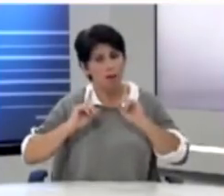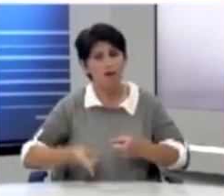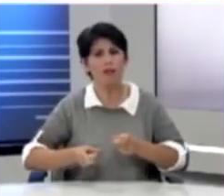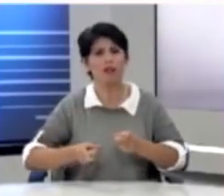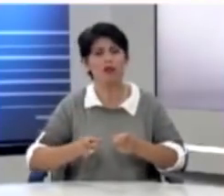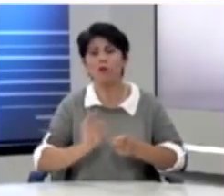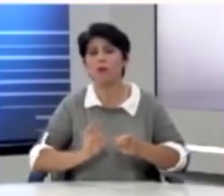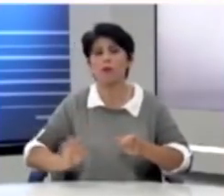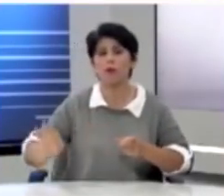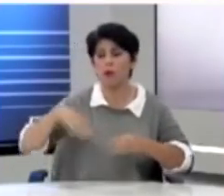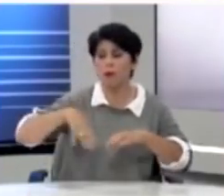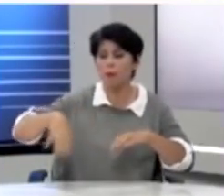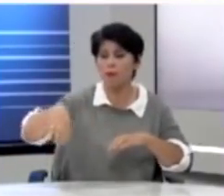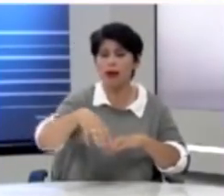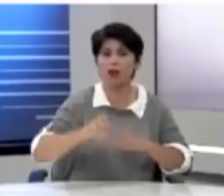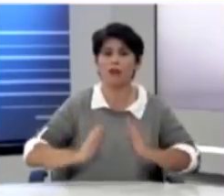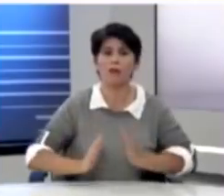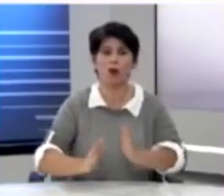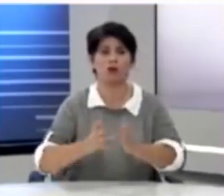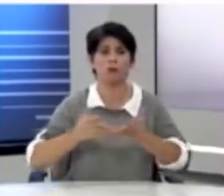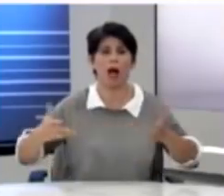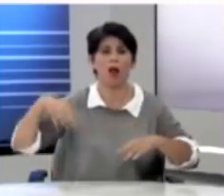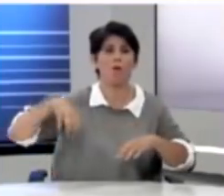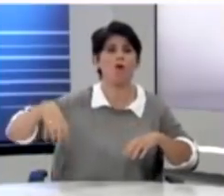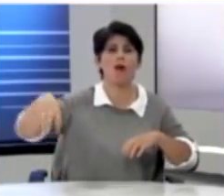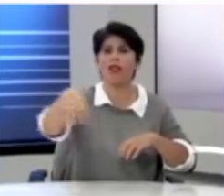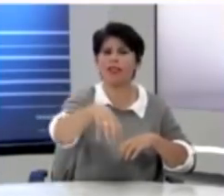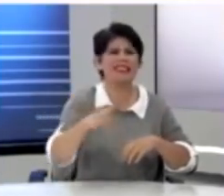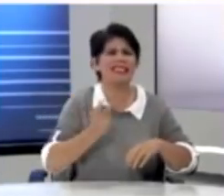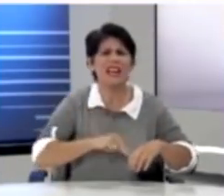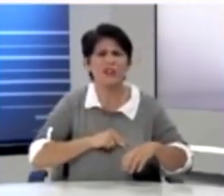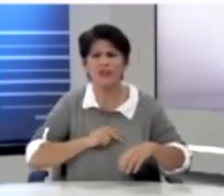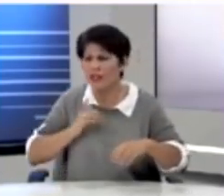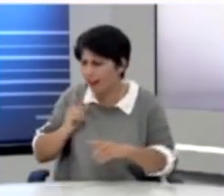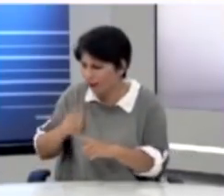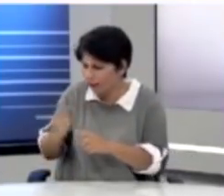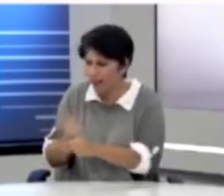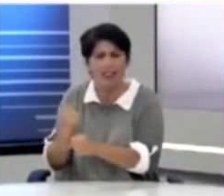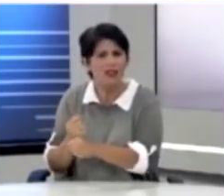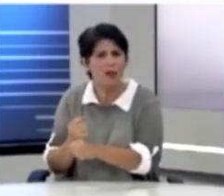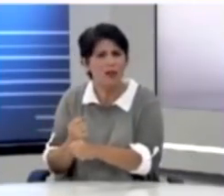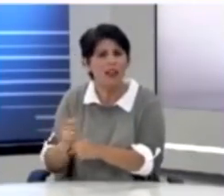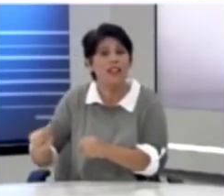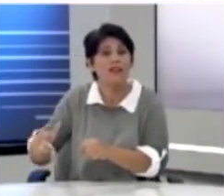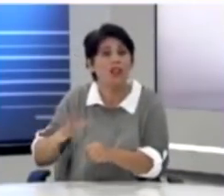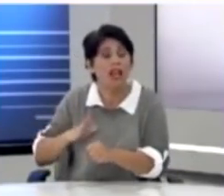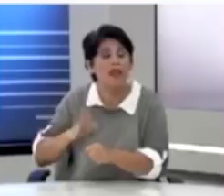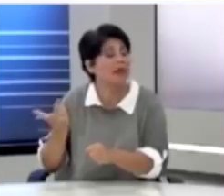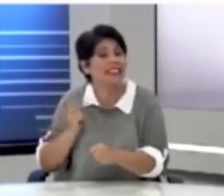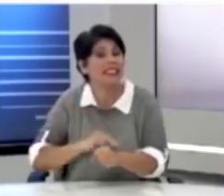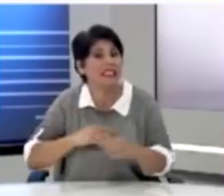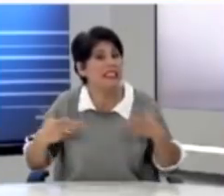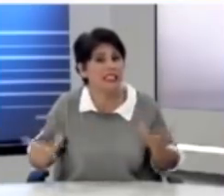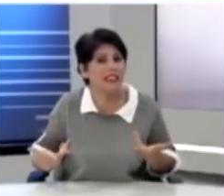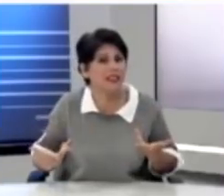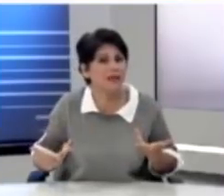ποιο μέρος θα προχωρήσουν νέες μεγάλες μονάδες. Τι θα κερδίσουν οι εργαζόμενοι και τα λαϊκά στρώματα σε μια